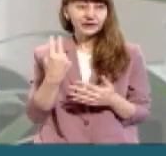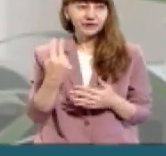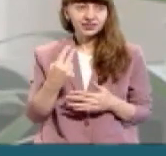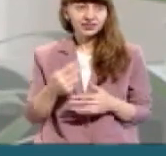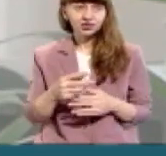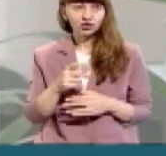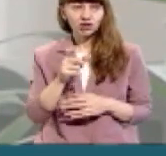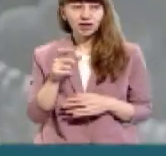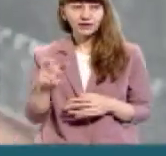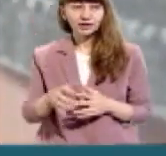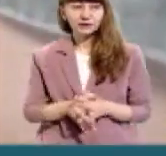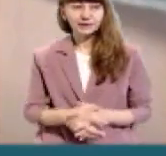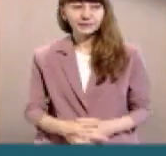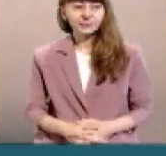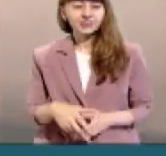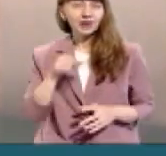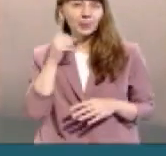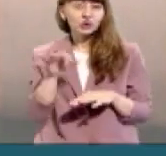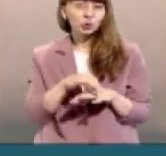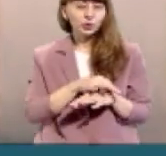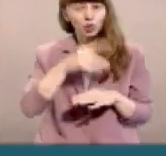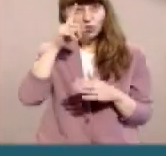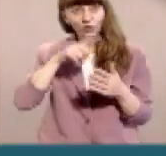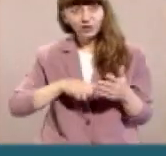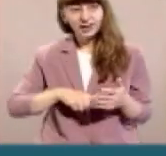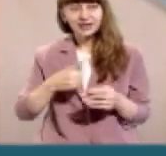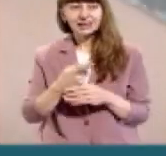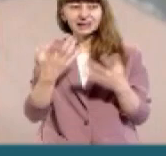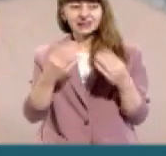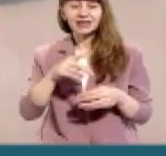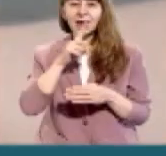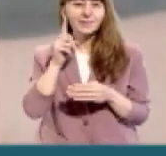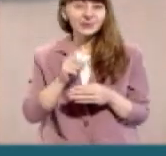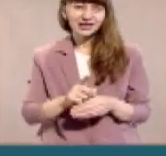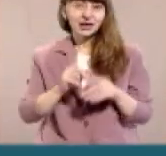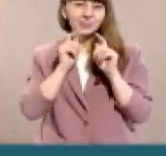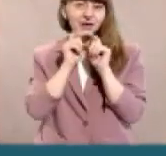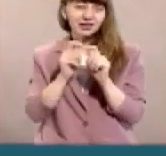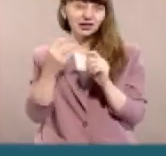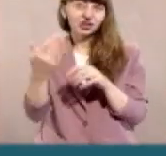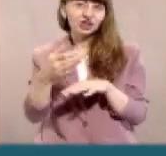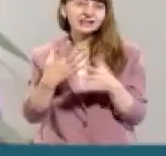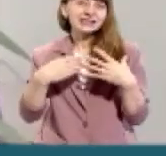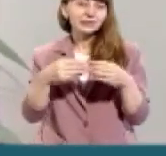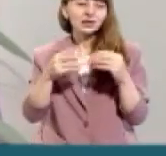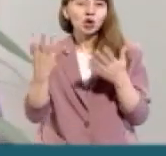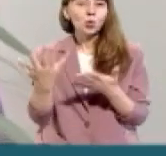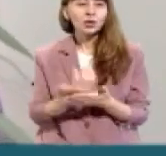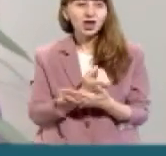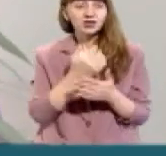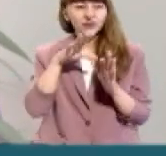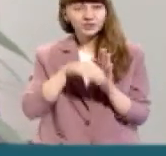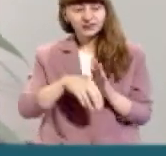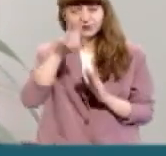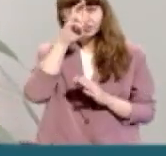20 регистраций. Молодые супруги уверены, что этот день обязательно принесет их союзу удачу. Вместе со